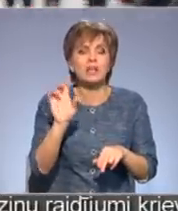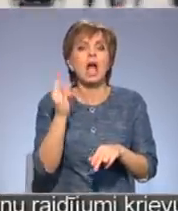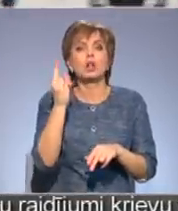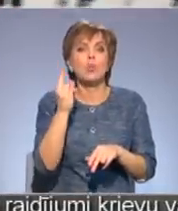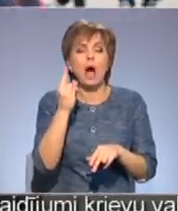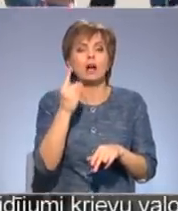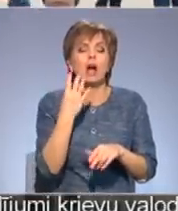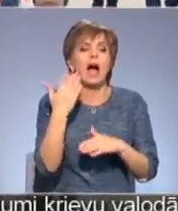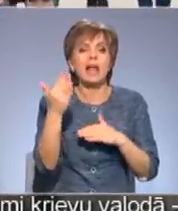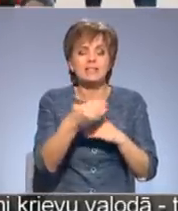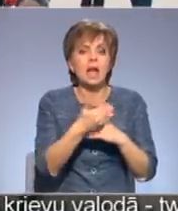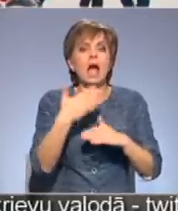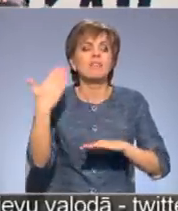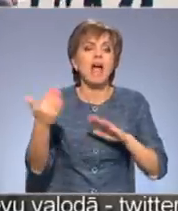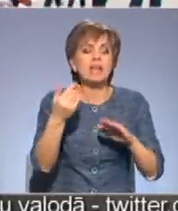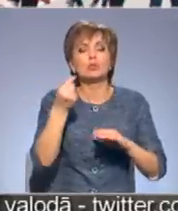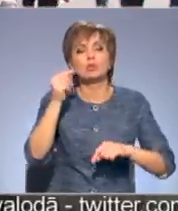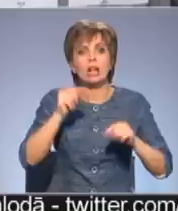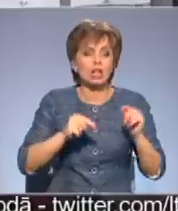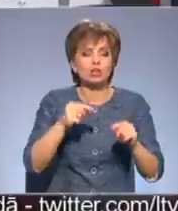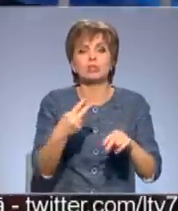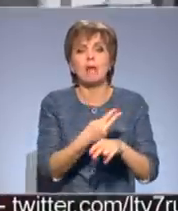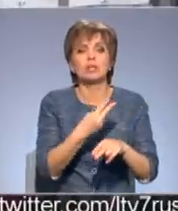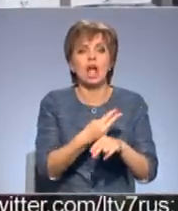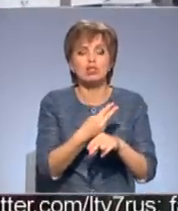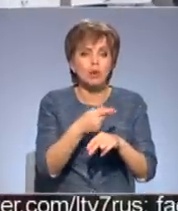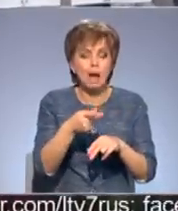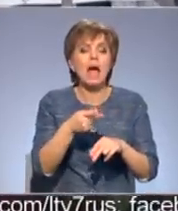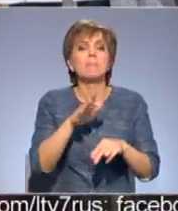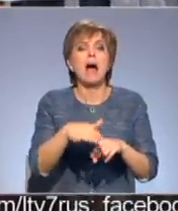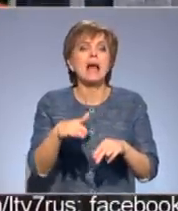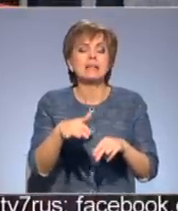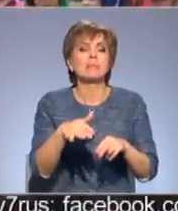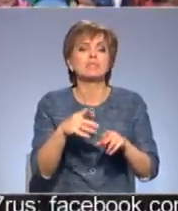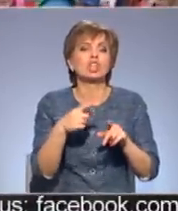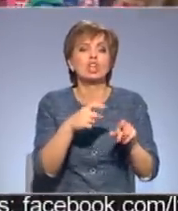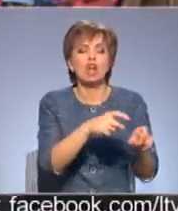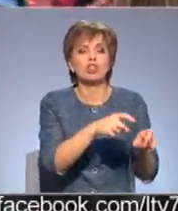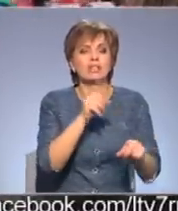pa laikam uzlīja lietus, tas nebija šķērslis tūkstošiem bērnu mēroties spēkiem skriešanas prasmē.